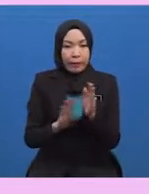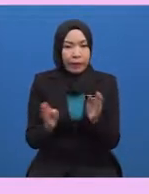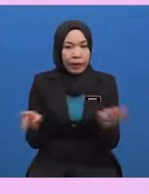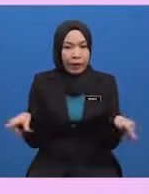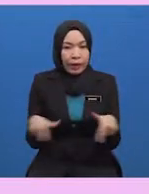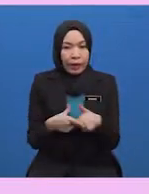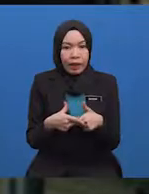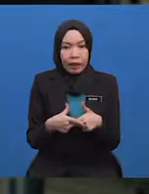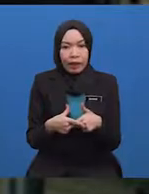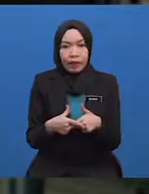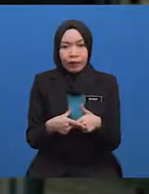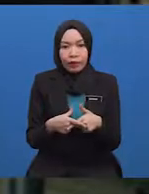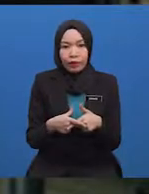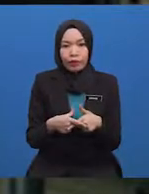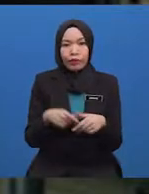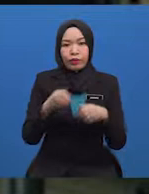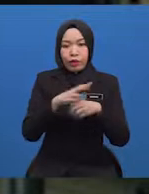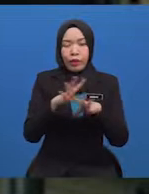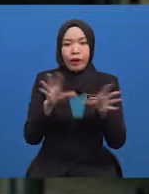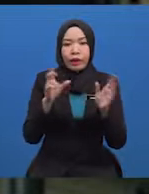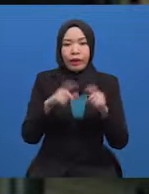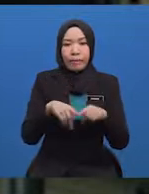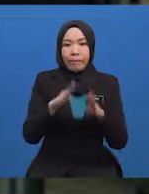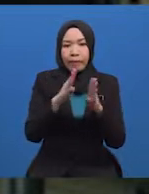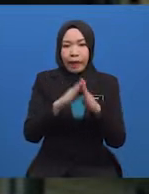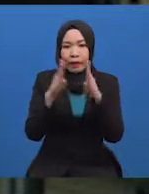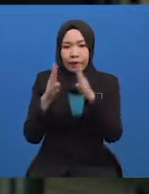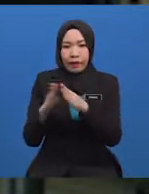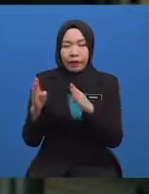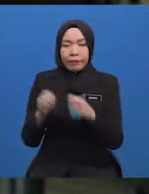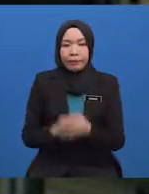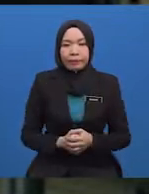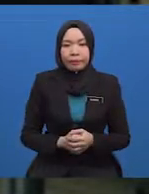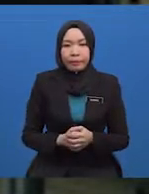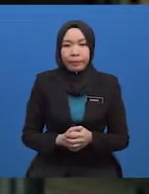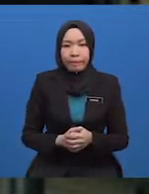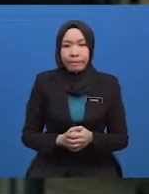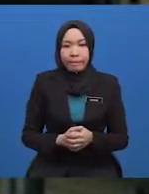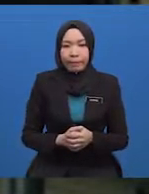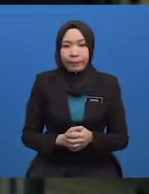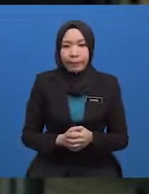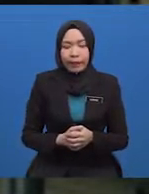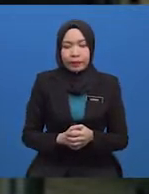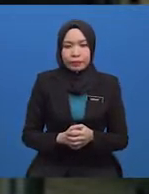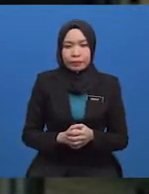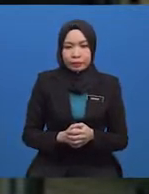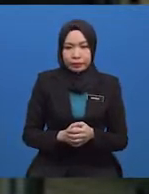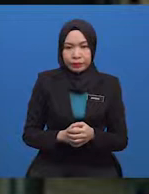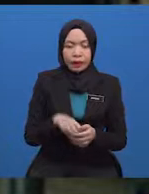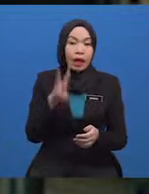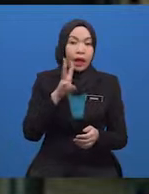yang berhampiran. Kawasan desa dibekalkan dengan pelbagai kemudahan seperti bekalan